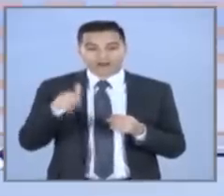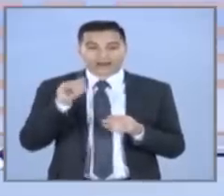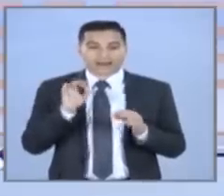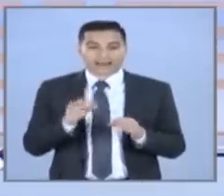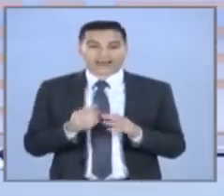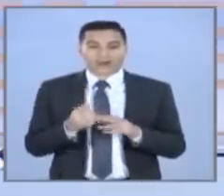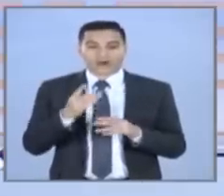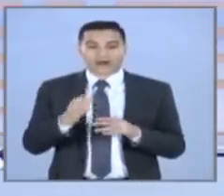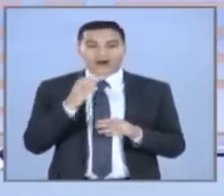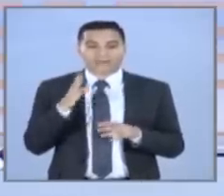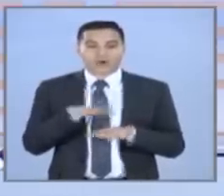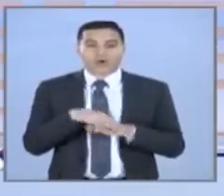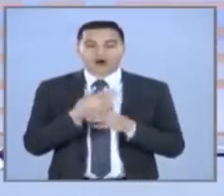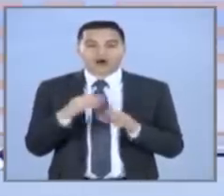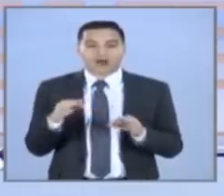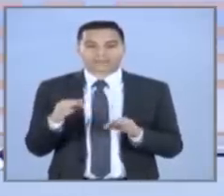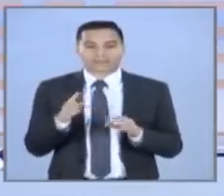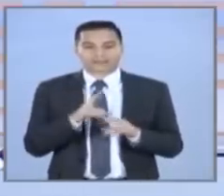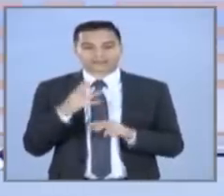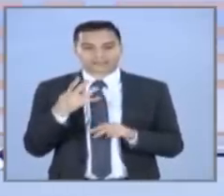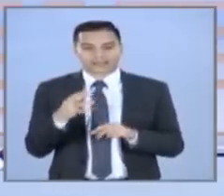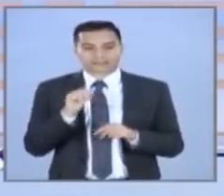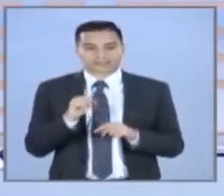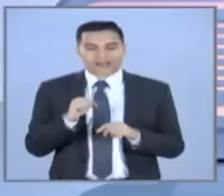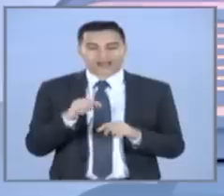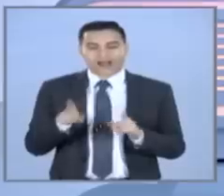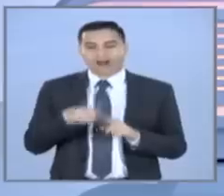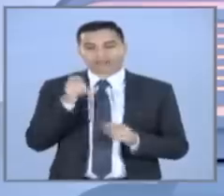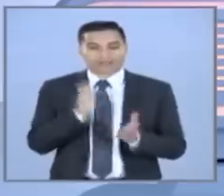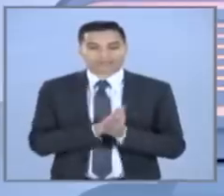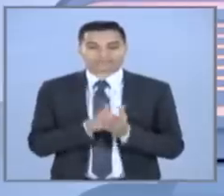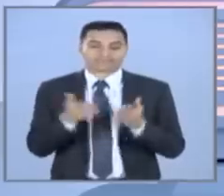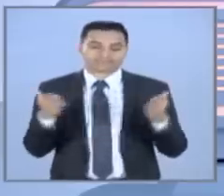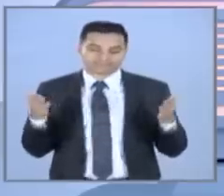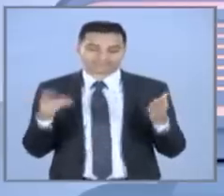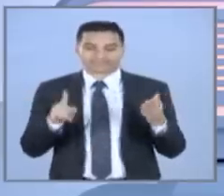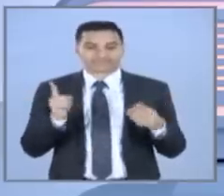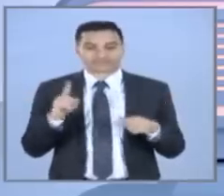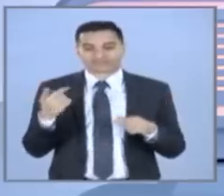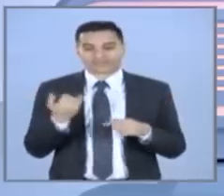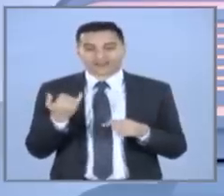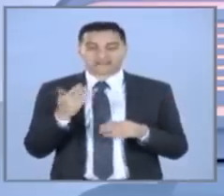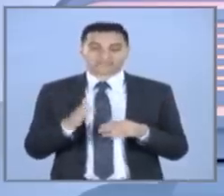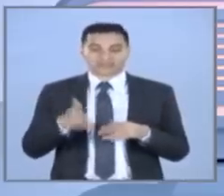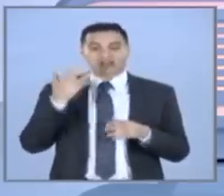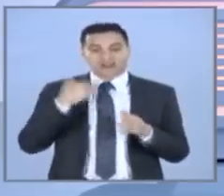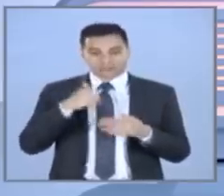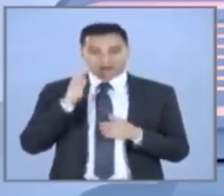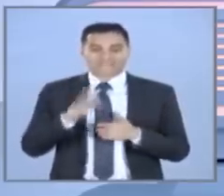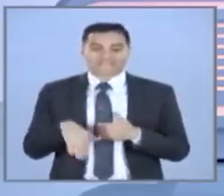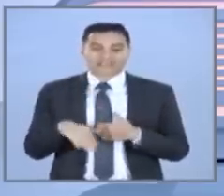اختيار غير ان انتوا تجاوبوا على الاربع اسئلة في عجلة الحظ. مش سهلة بس حصلت قبل